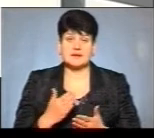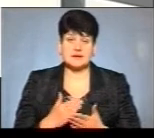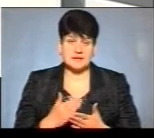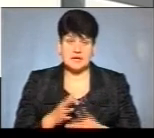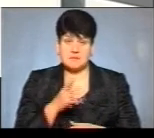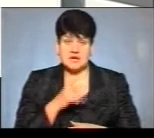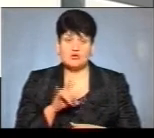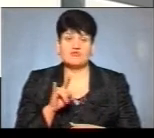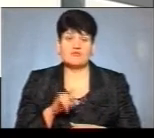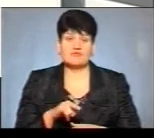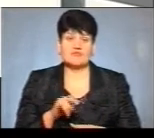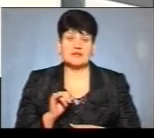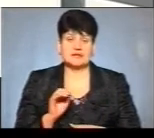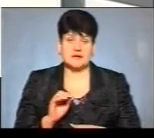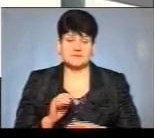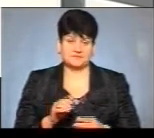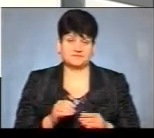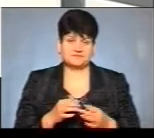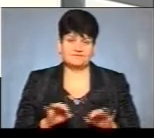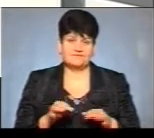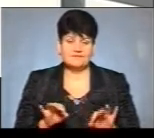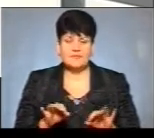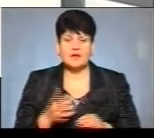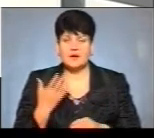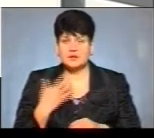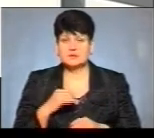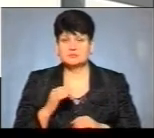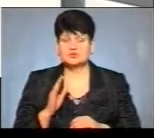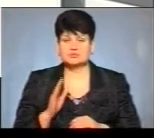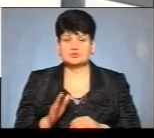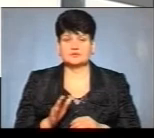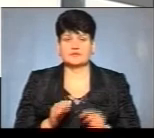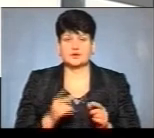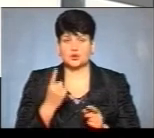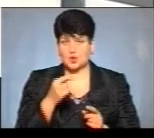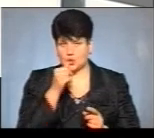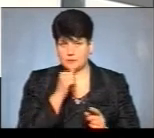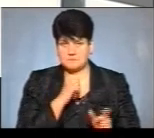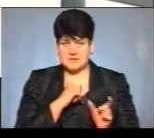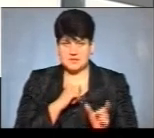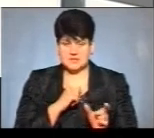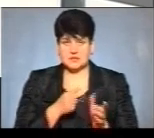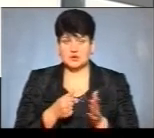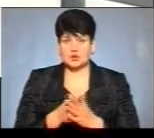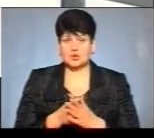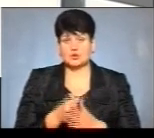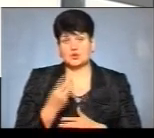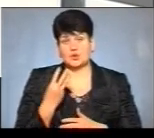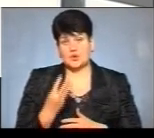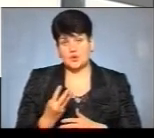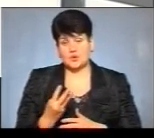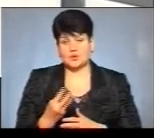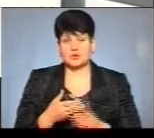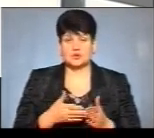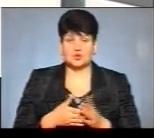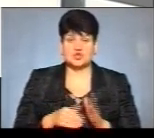період вікна, який може бути від місяця і до 3, а деколи і до